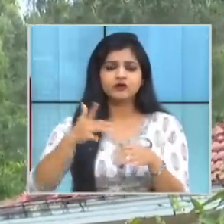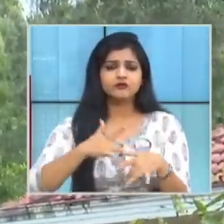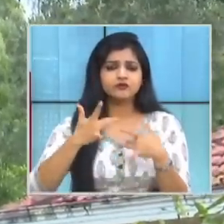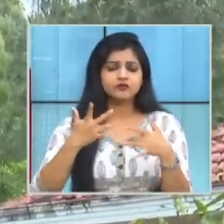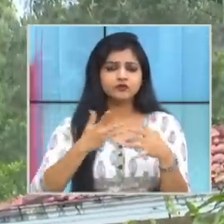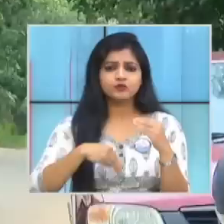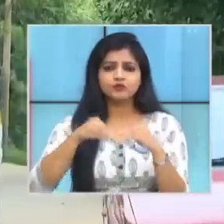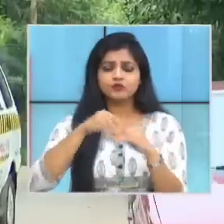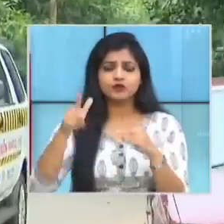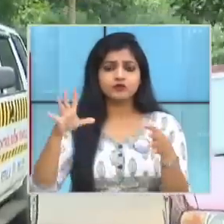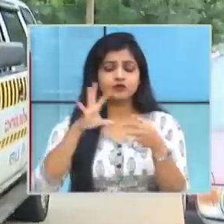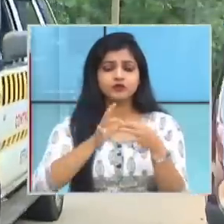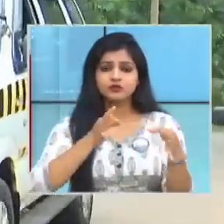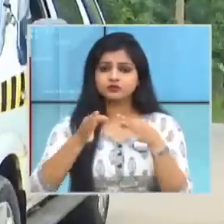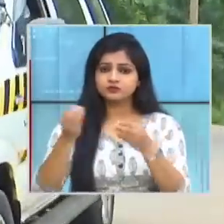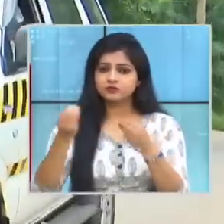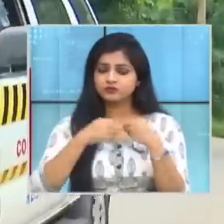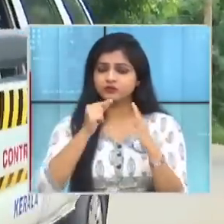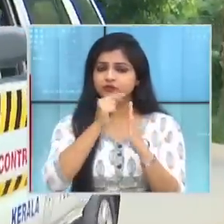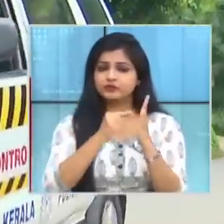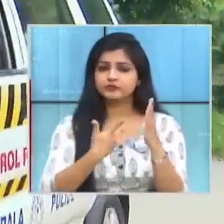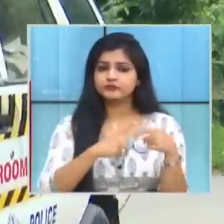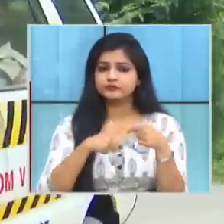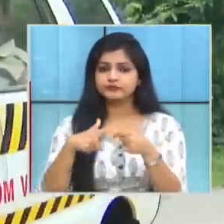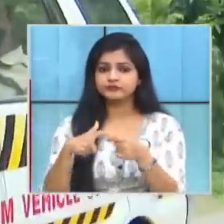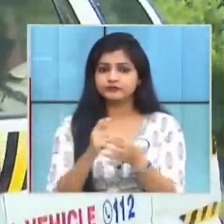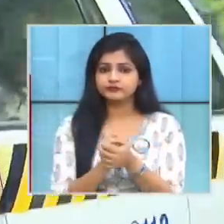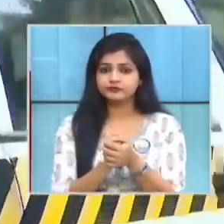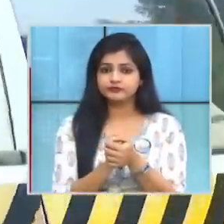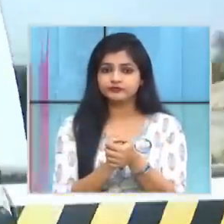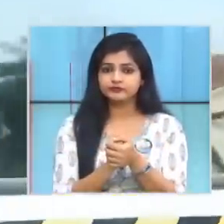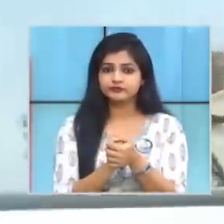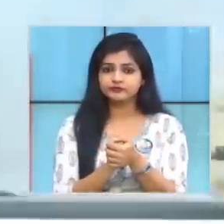അനുഭവപ്പെട്ടത്? അവർ അതുമായി ബന്ധപ്പെട്ട് വിശദീകരിക്കുന്നത്, പറയുന്നത് എന്താണ് ജയശങ്കർ?